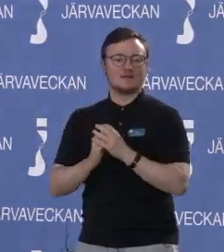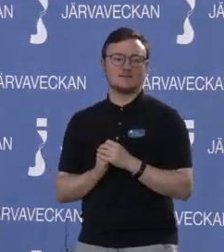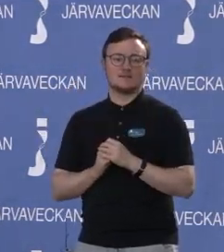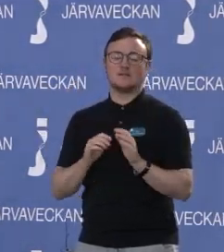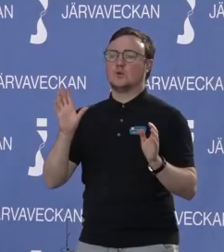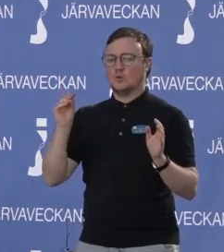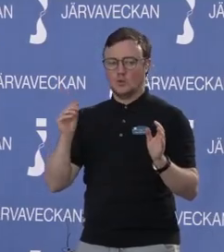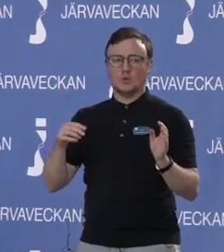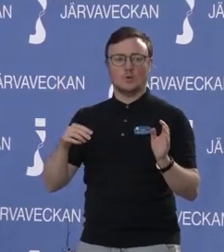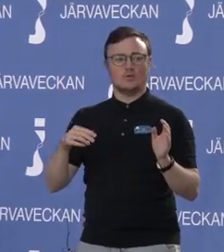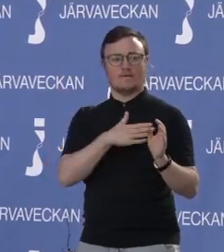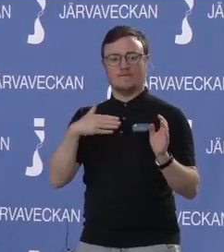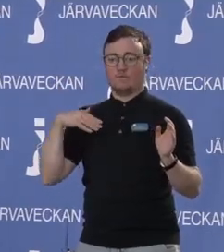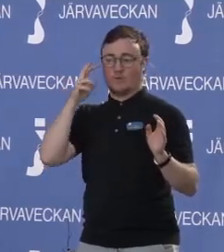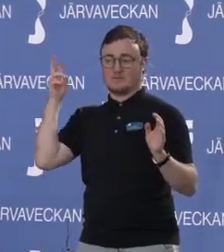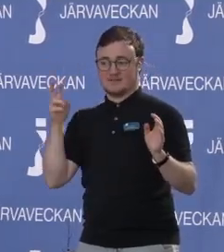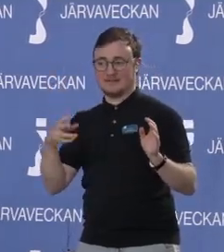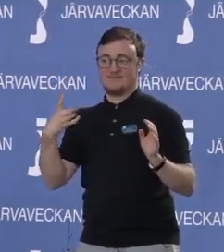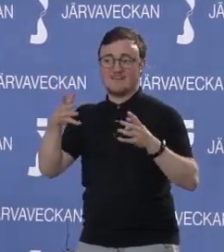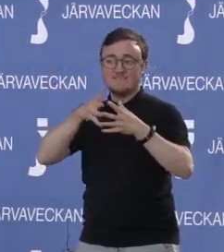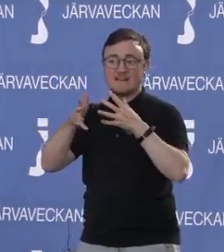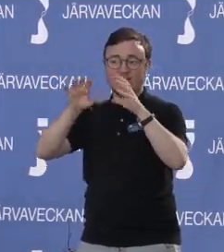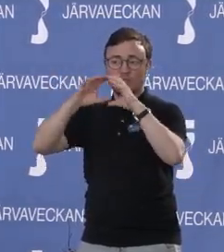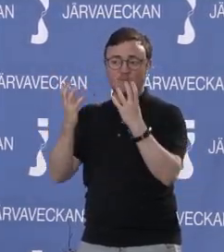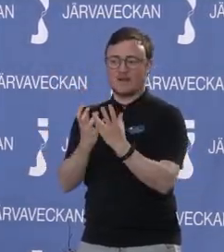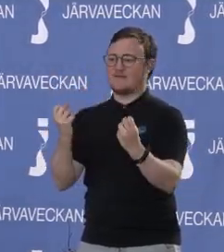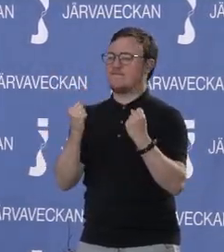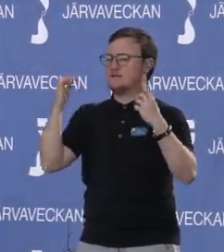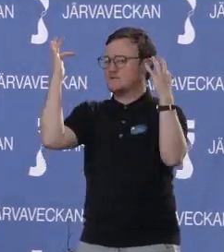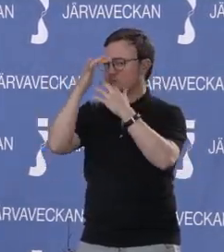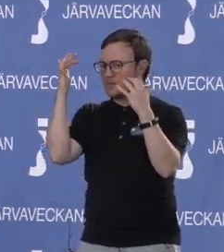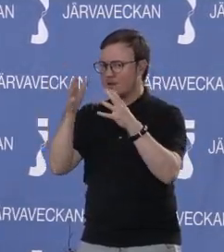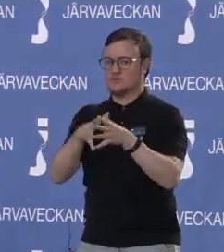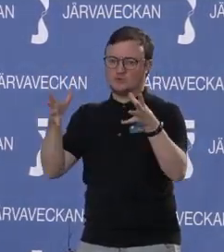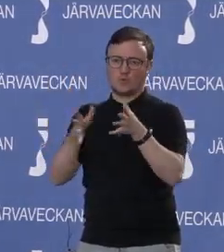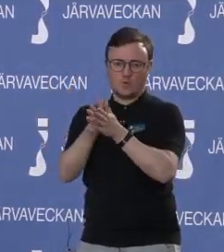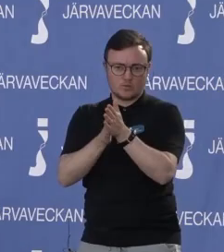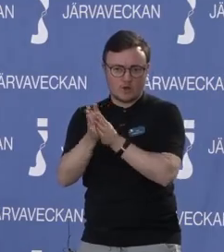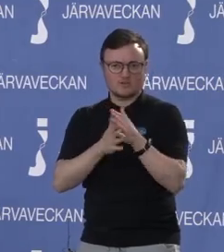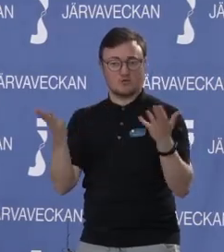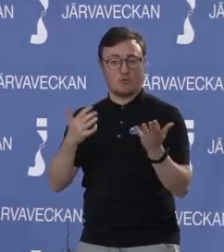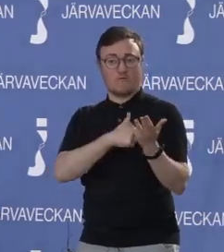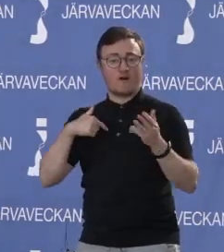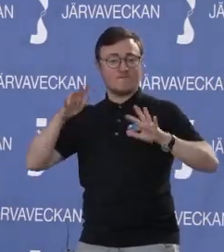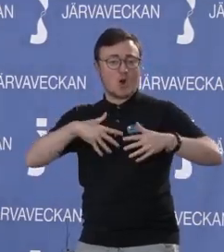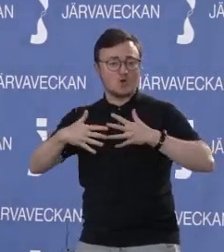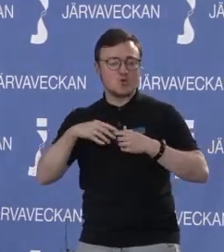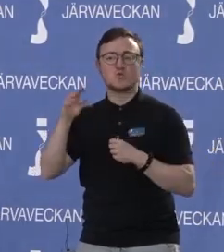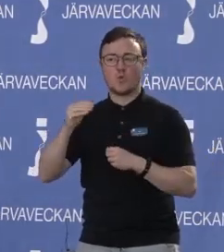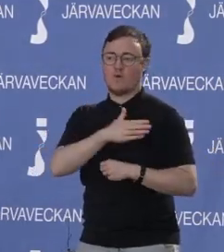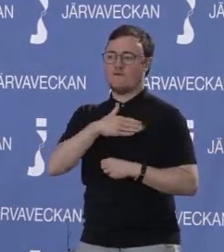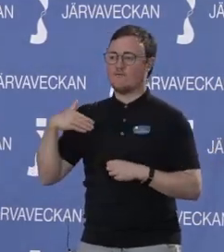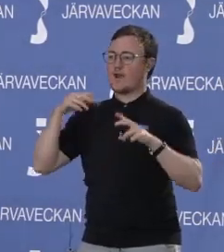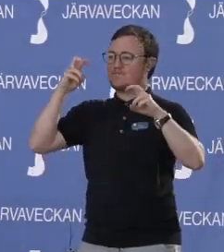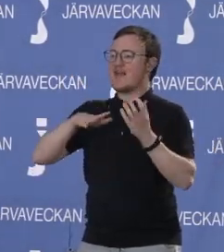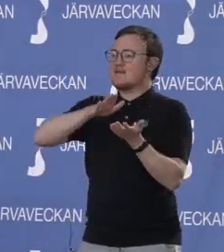väldigt viktigt problem eller en bra stor utmaning. Och det vi har gjort är då att våra rekommendationsmaskiner,